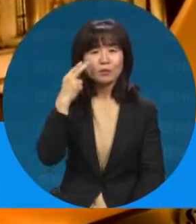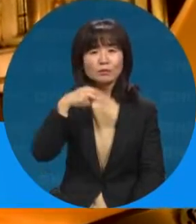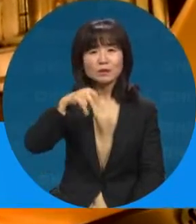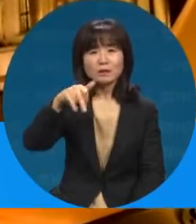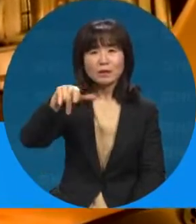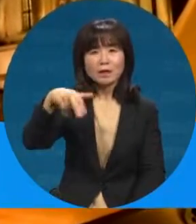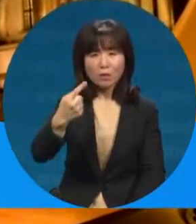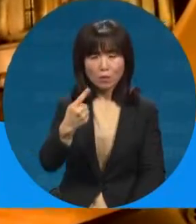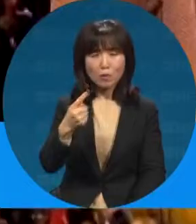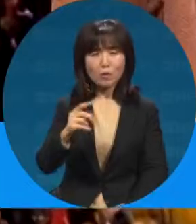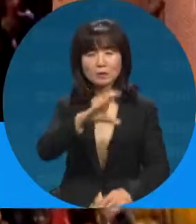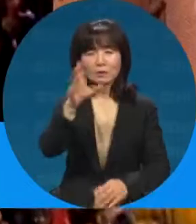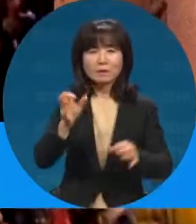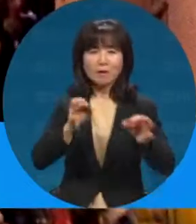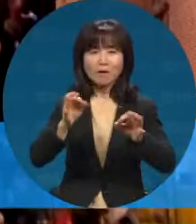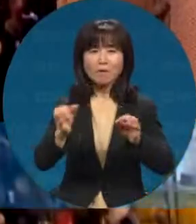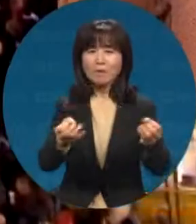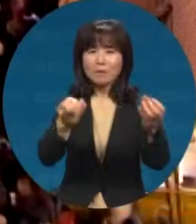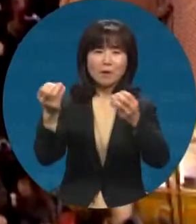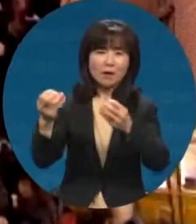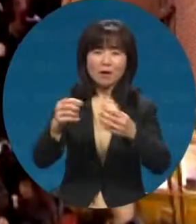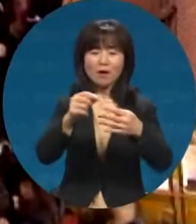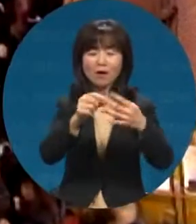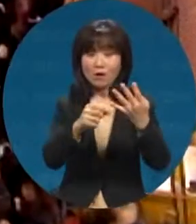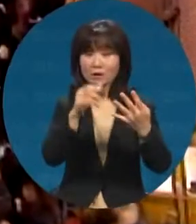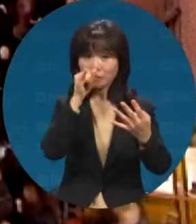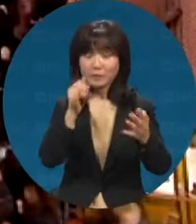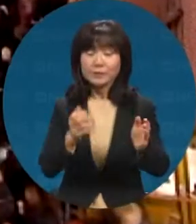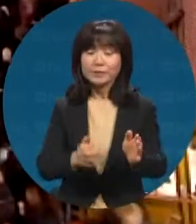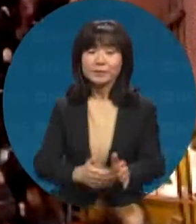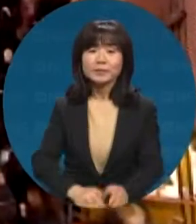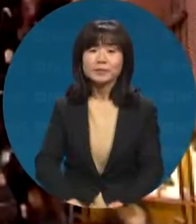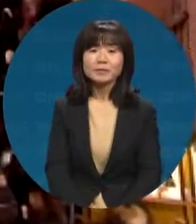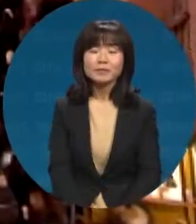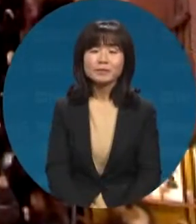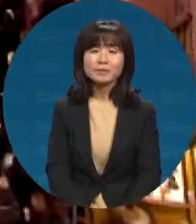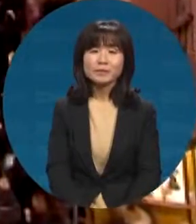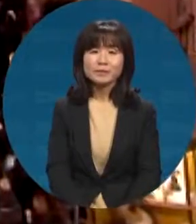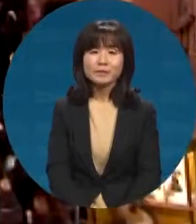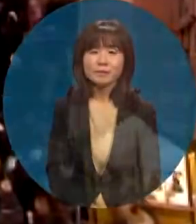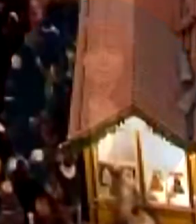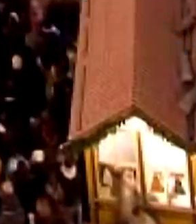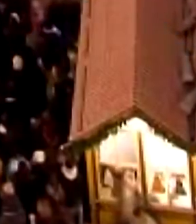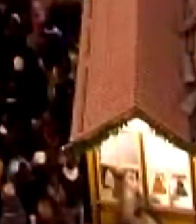시카고의 크리스킨들 마켓이 순위에 올랐습니다. 지금까지 글로벌 브리핑이었습니다.